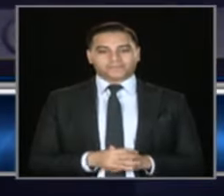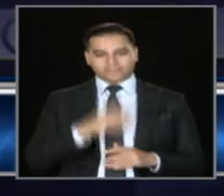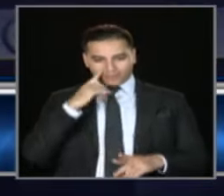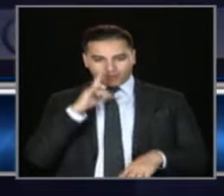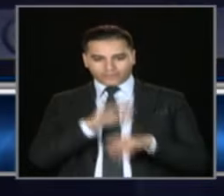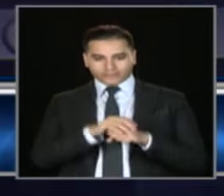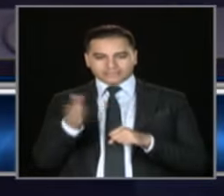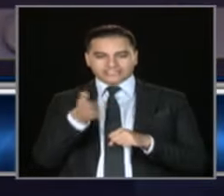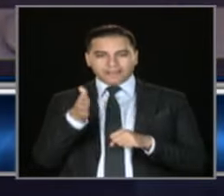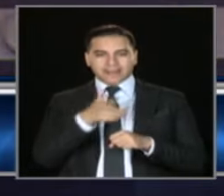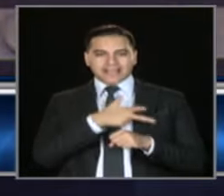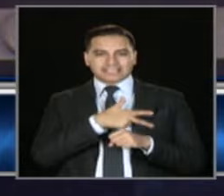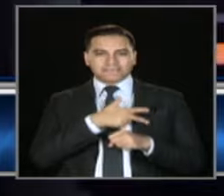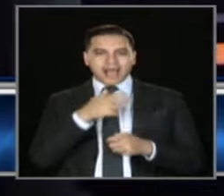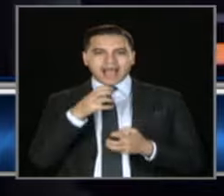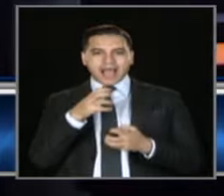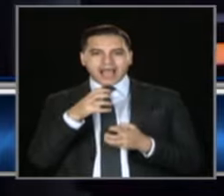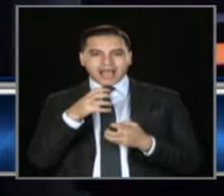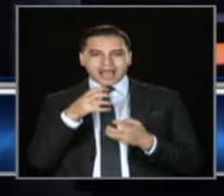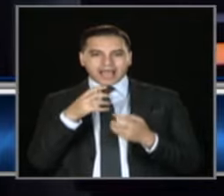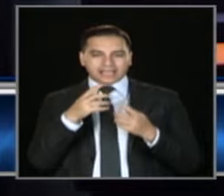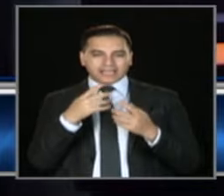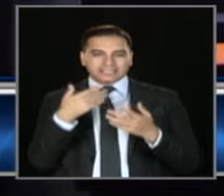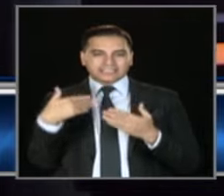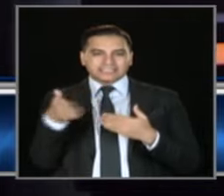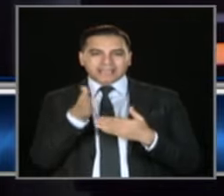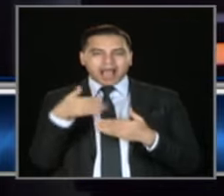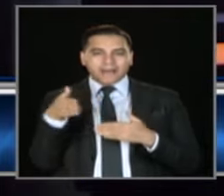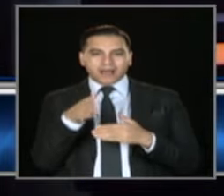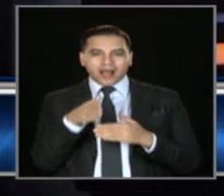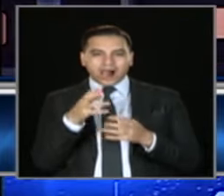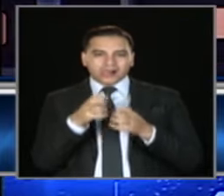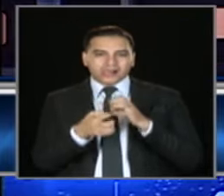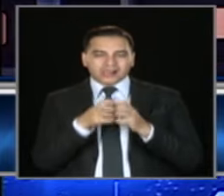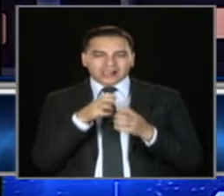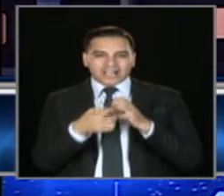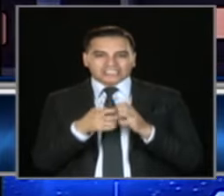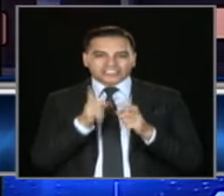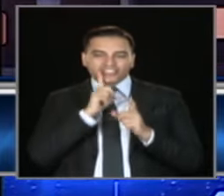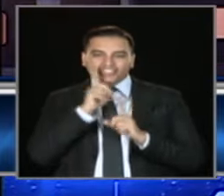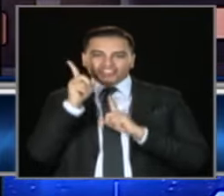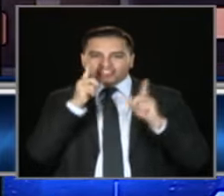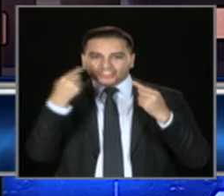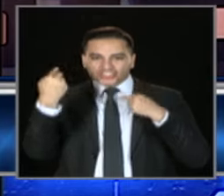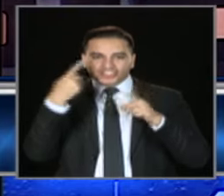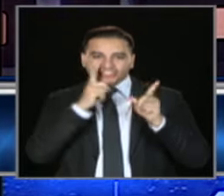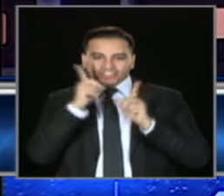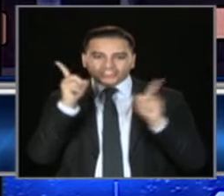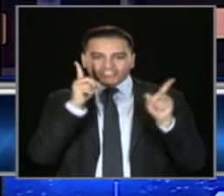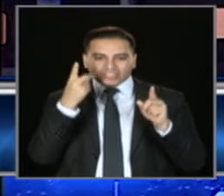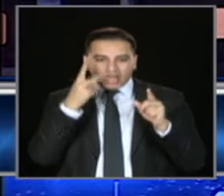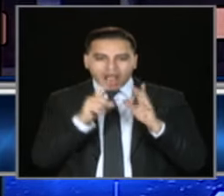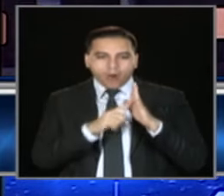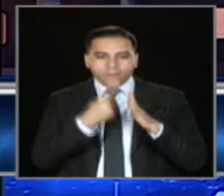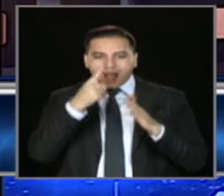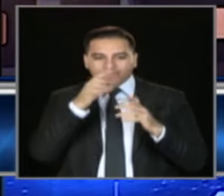اكتشفت سمكة الكهوف الشوكية لأول مرة عام 1938 بالقرب من سواحل